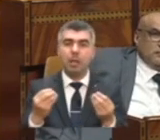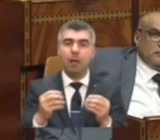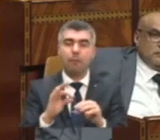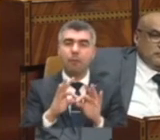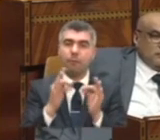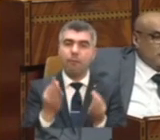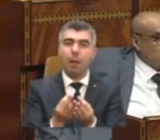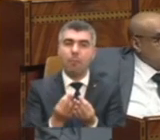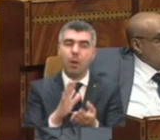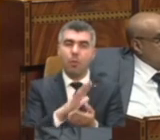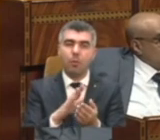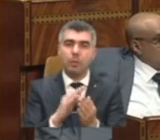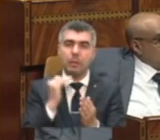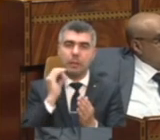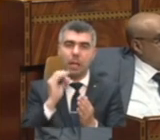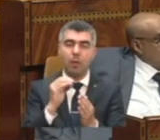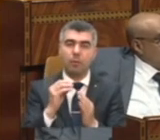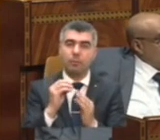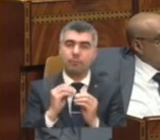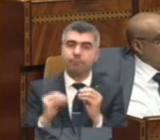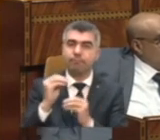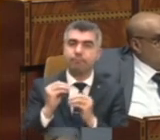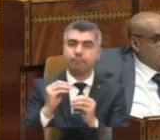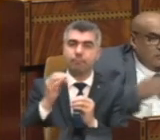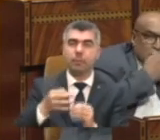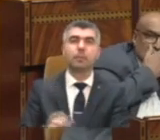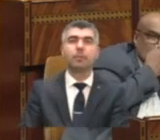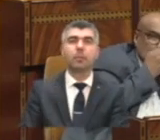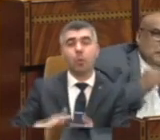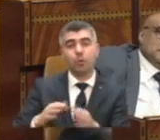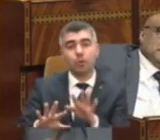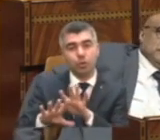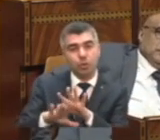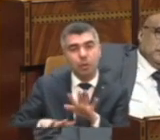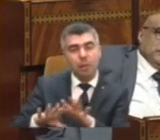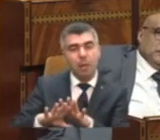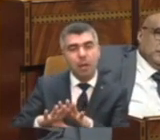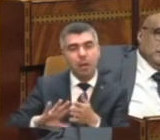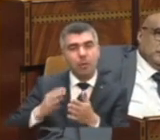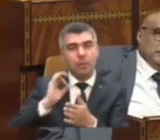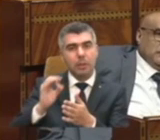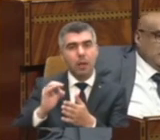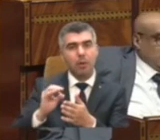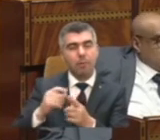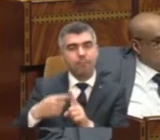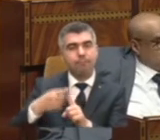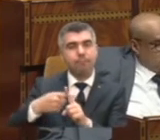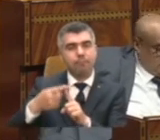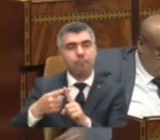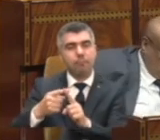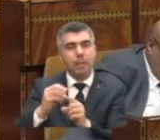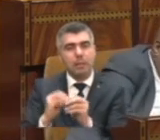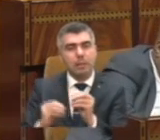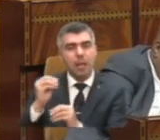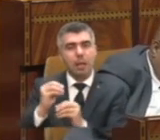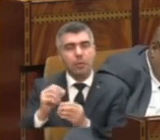الفقيرة والمتوسطة بأعباء جديدة، وهي المتأثرة أوضاعها الاجتماعية وقدرتها الشرائية سلبا من جراء غلاء أسعار